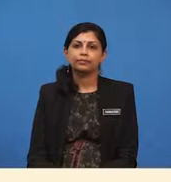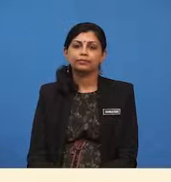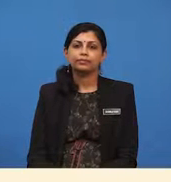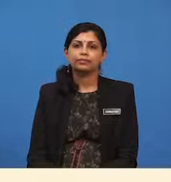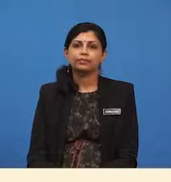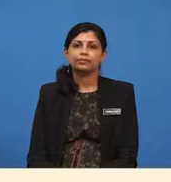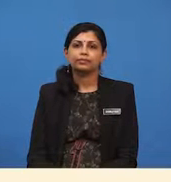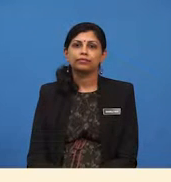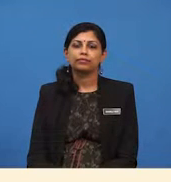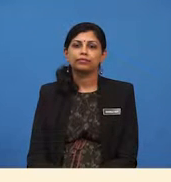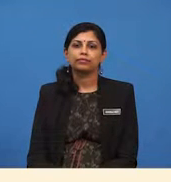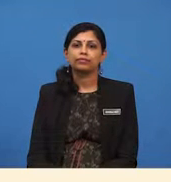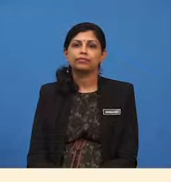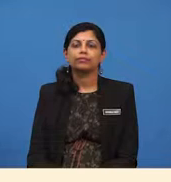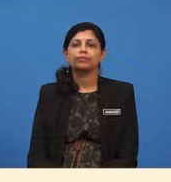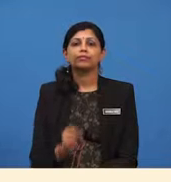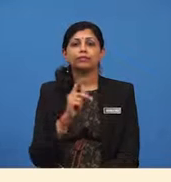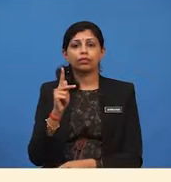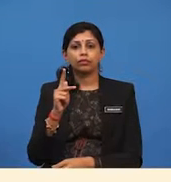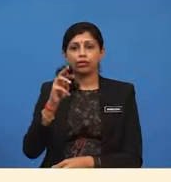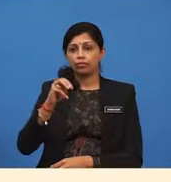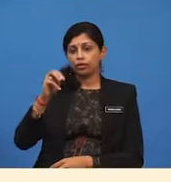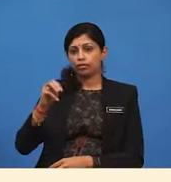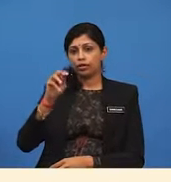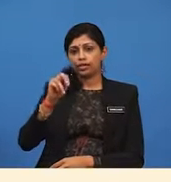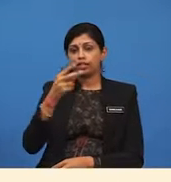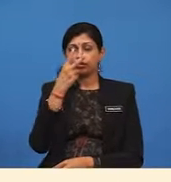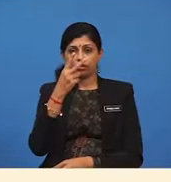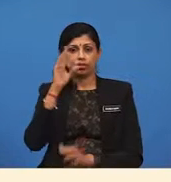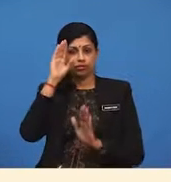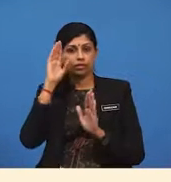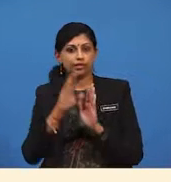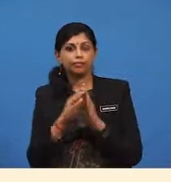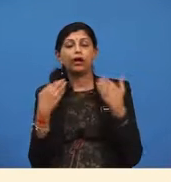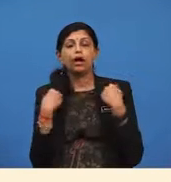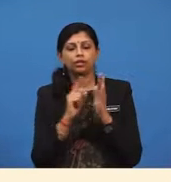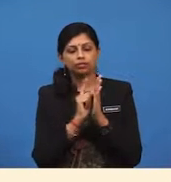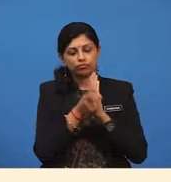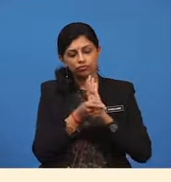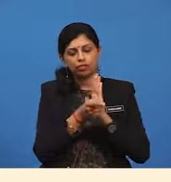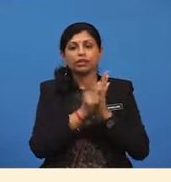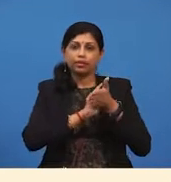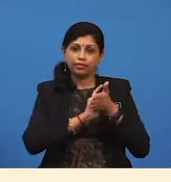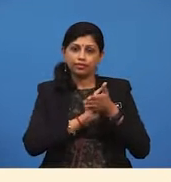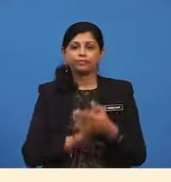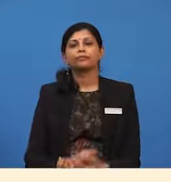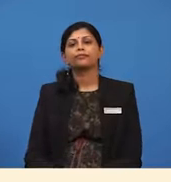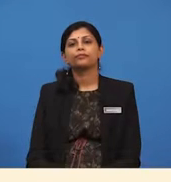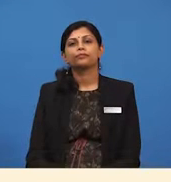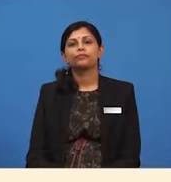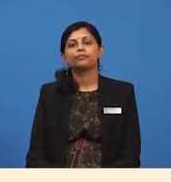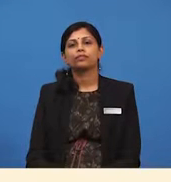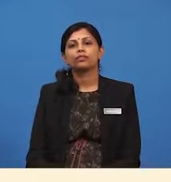Baiklah murid-murid, pada paparan berikut, didapati pesongan galvanometer berubah arah